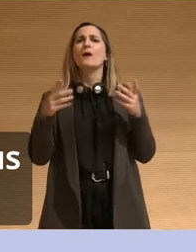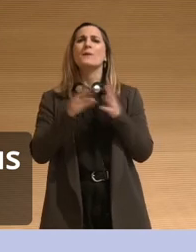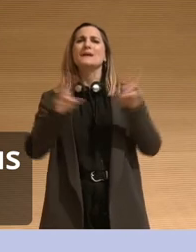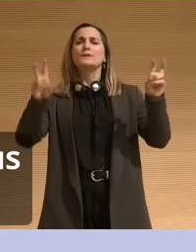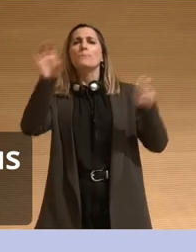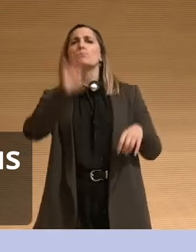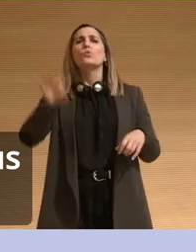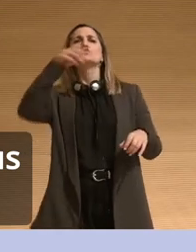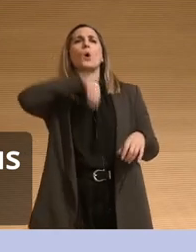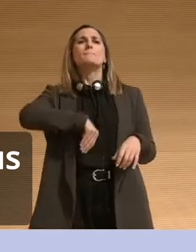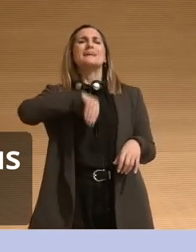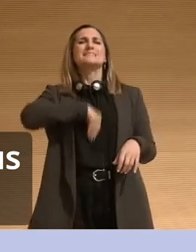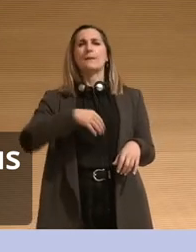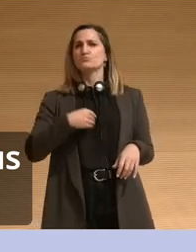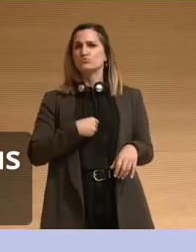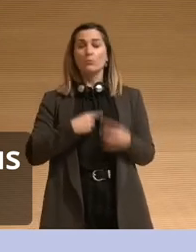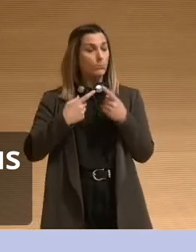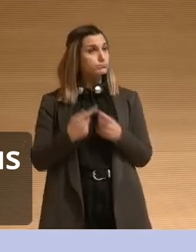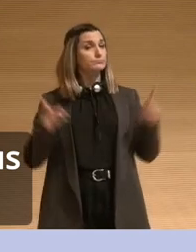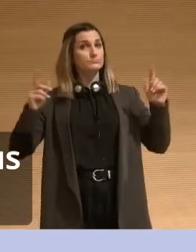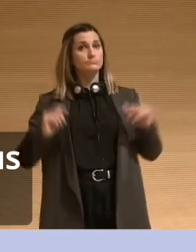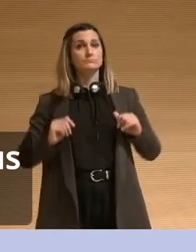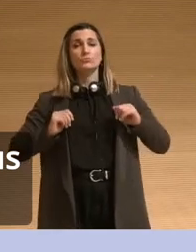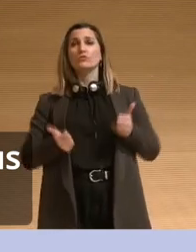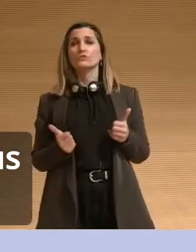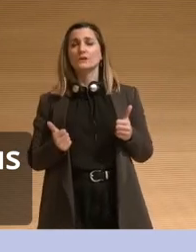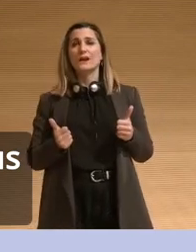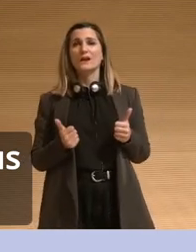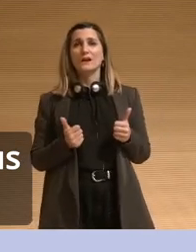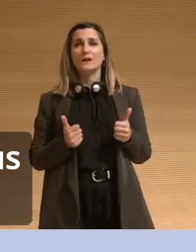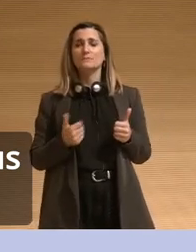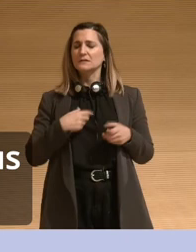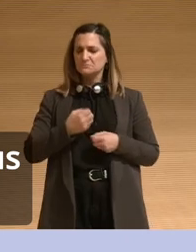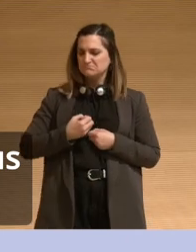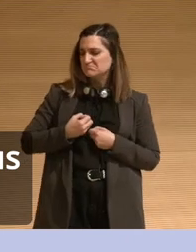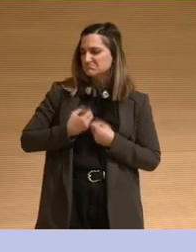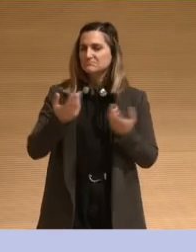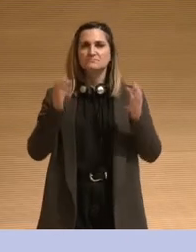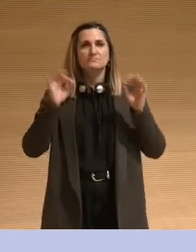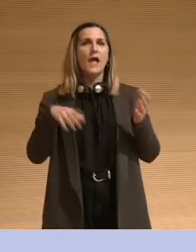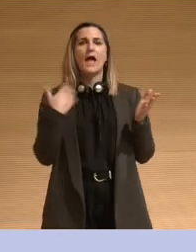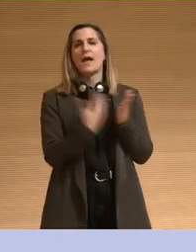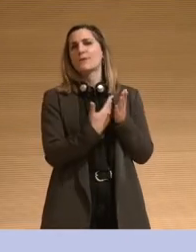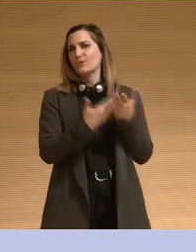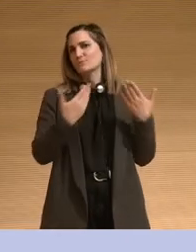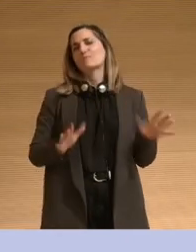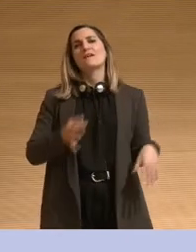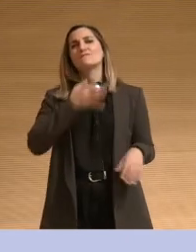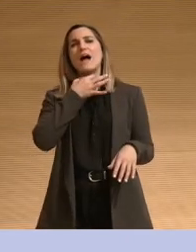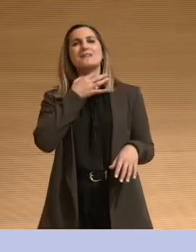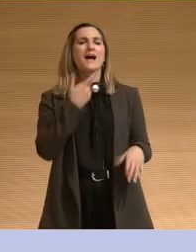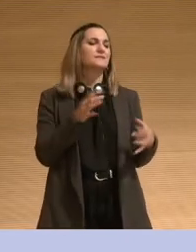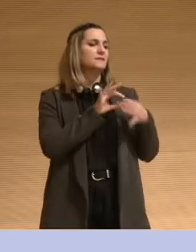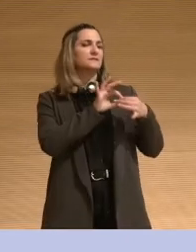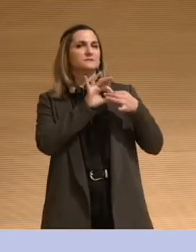ήταν μια ιδιότυπη πρωτοβουλία, τελείως αθόρμητη, απέδειξε αυτή την ανάγκη για